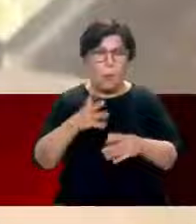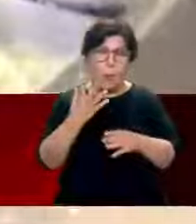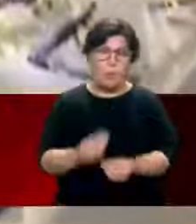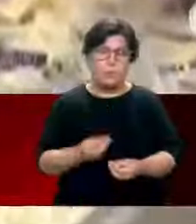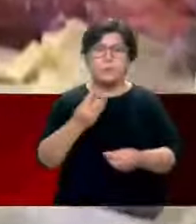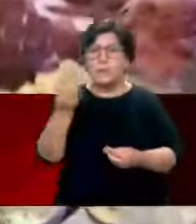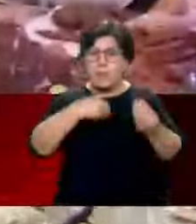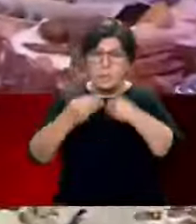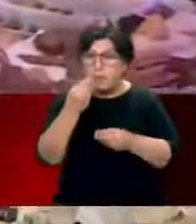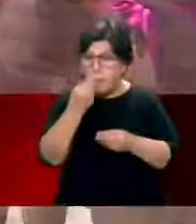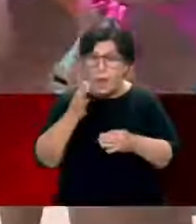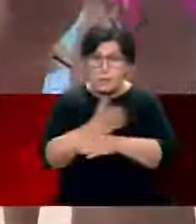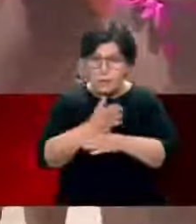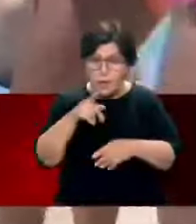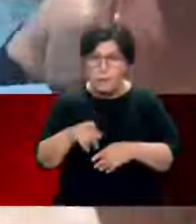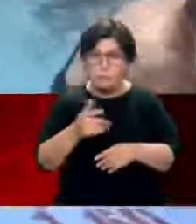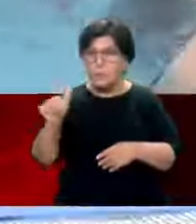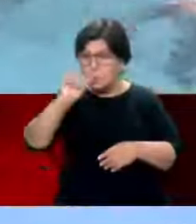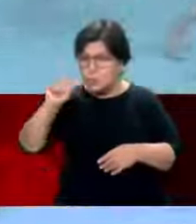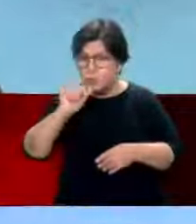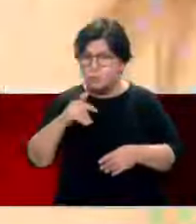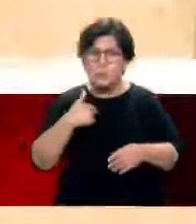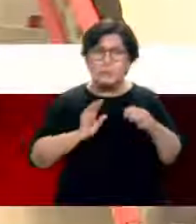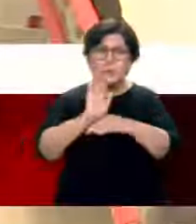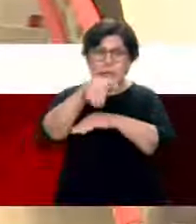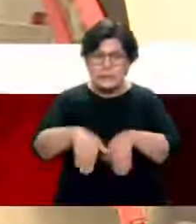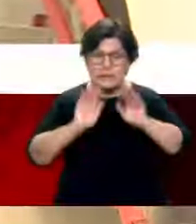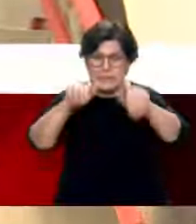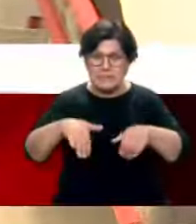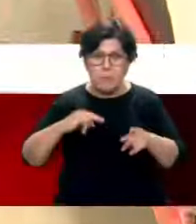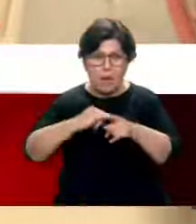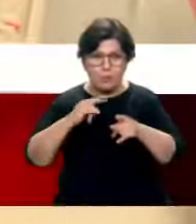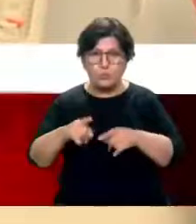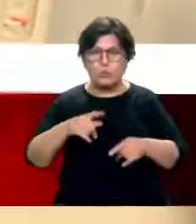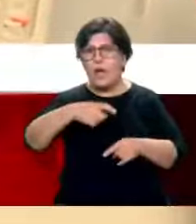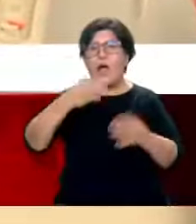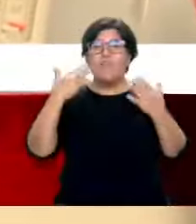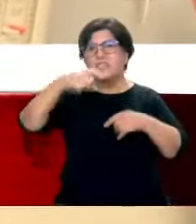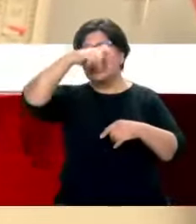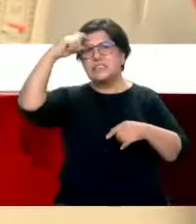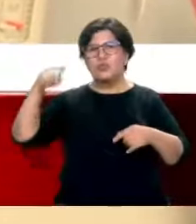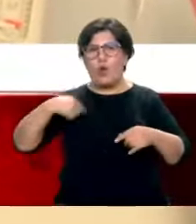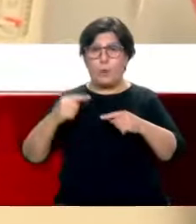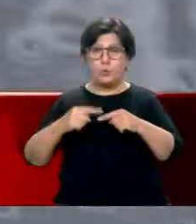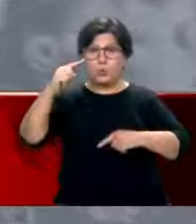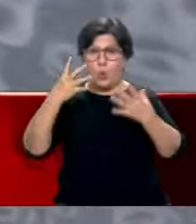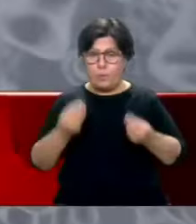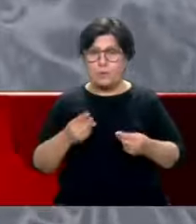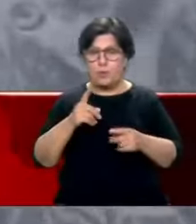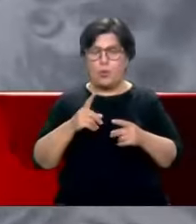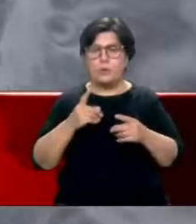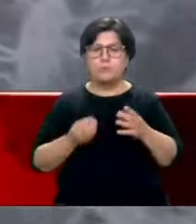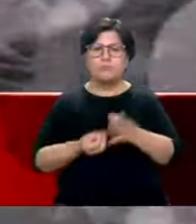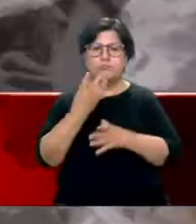su mu, yediğimiz yemek mi, yoksa girdiğimiz havuz mu? Hava sıcaklığının normalin üstünde olmasını söyleyebiliriz.